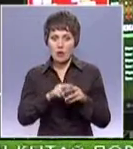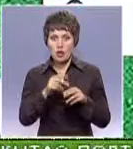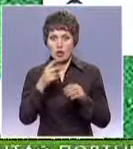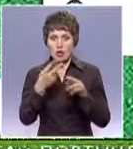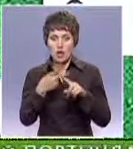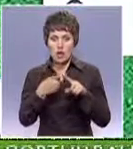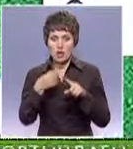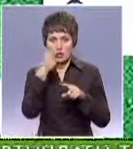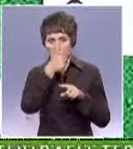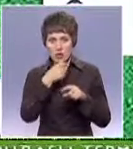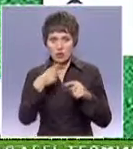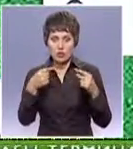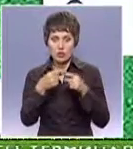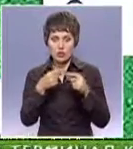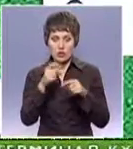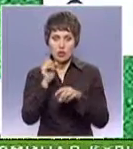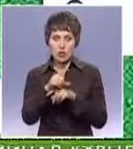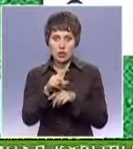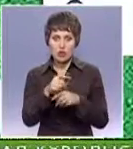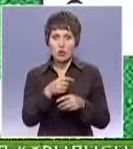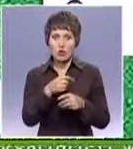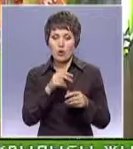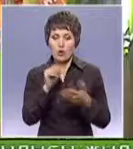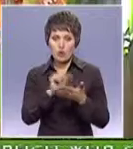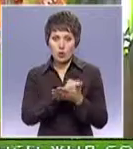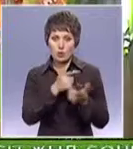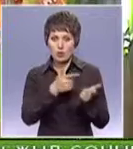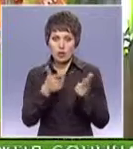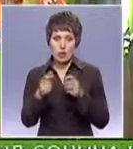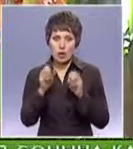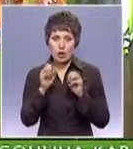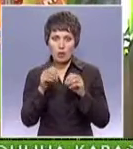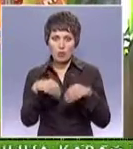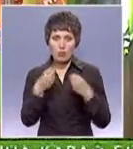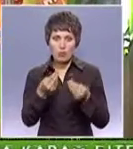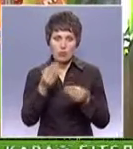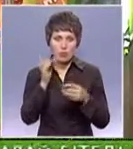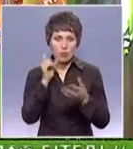сайын анықтама қағаз тапсырып тұрады. Перизат Көмекбайқызы, Әсет Құндақбаев, Алматы телеарнасы.